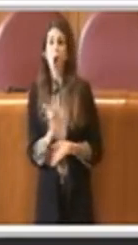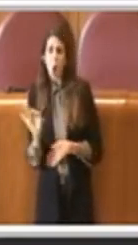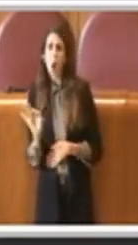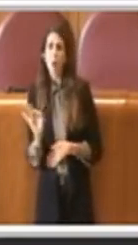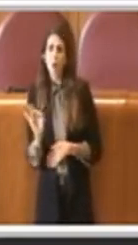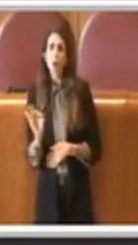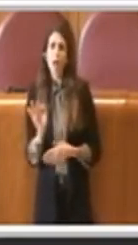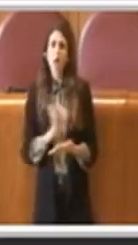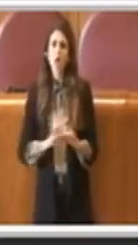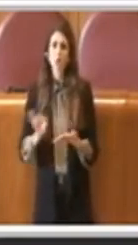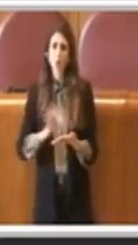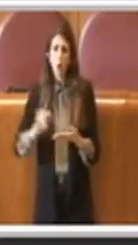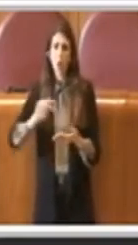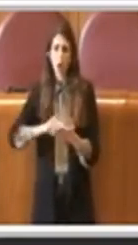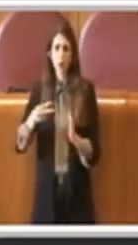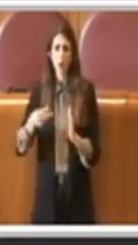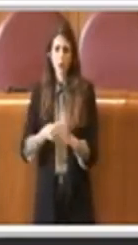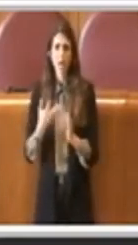più problematiche